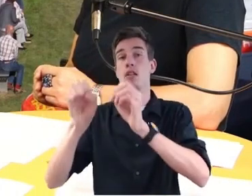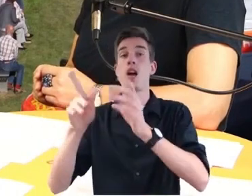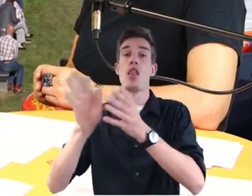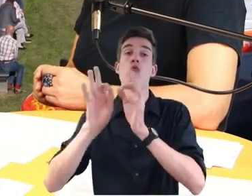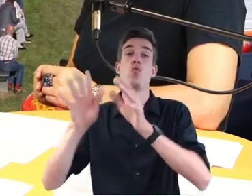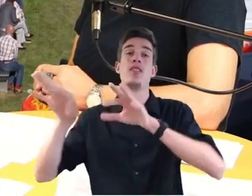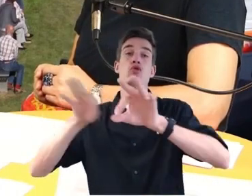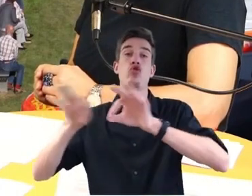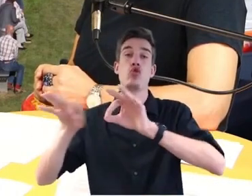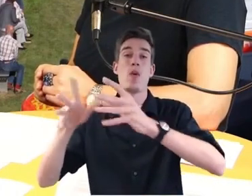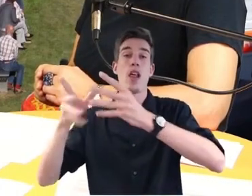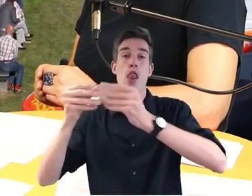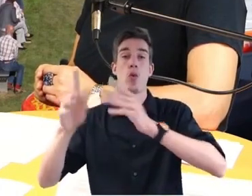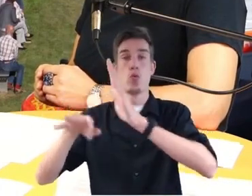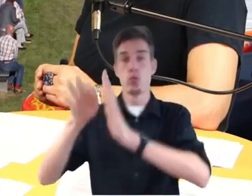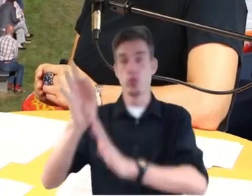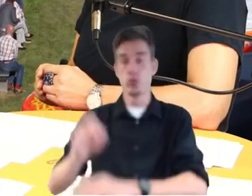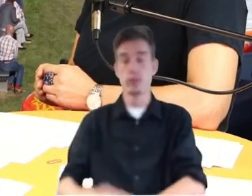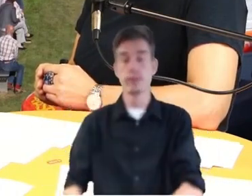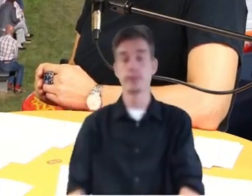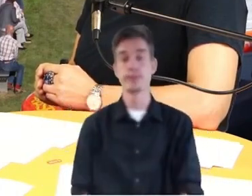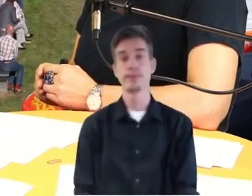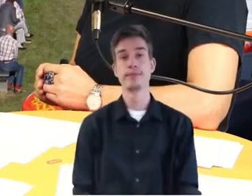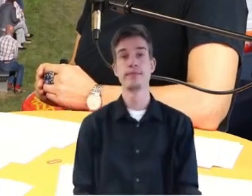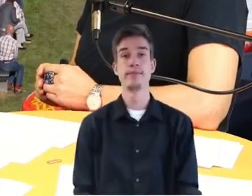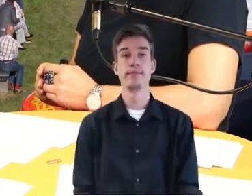managen können, gut abarbeiten können.